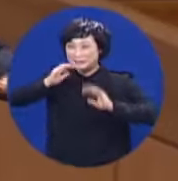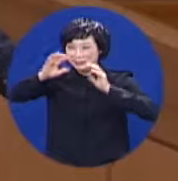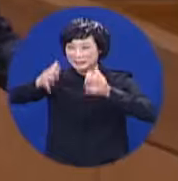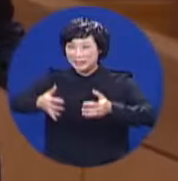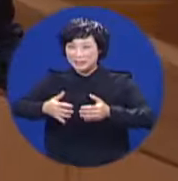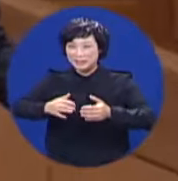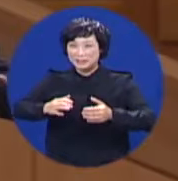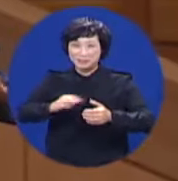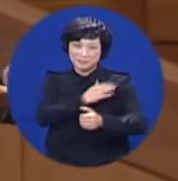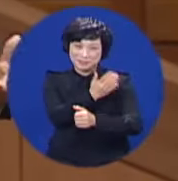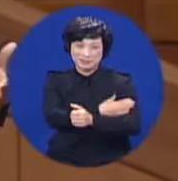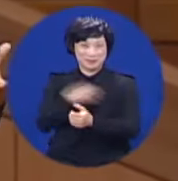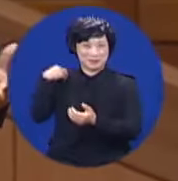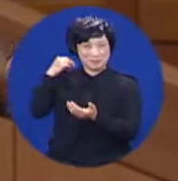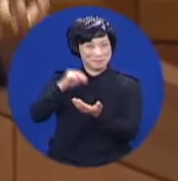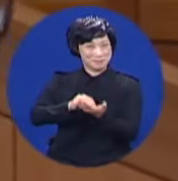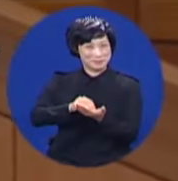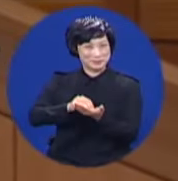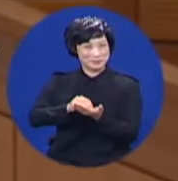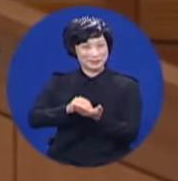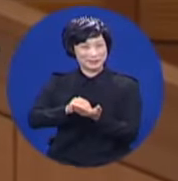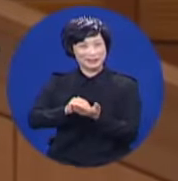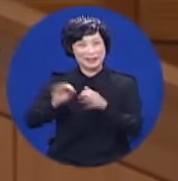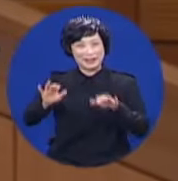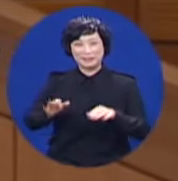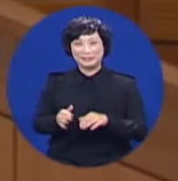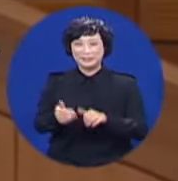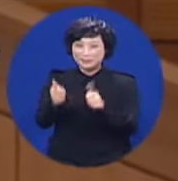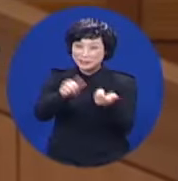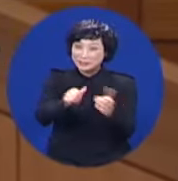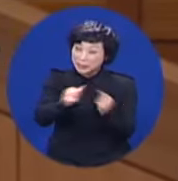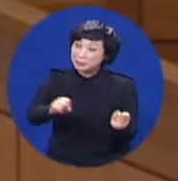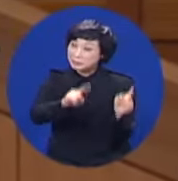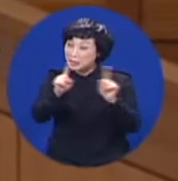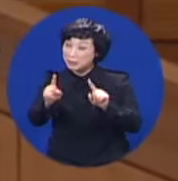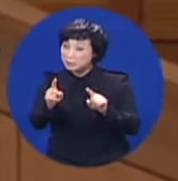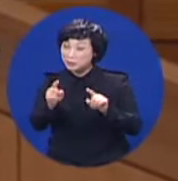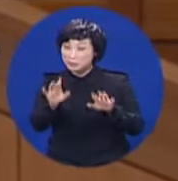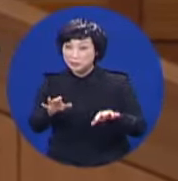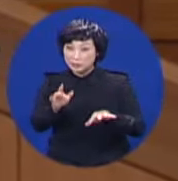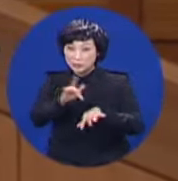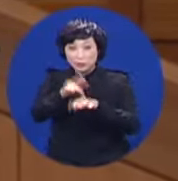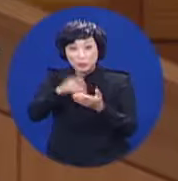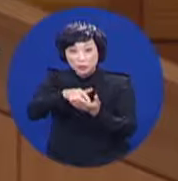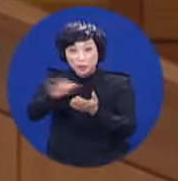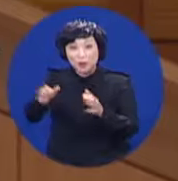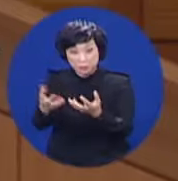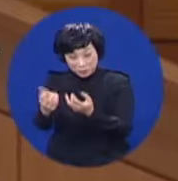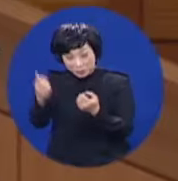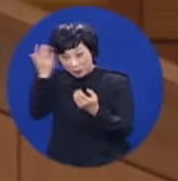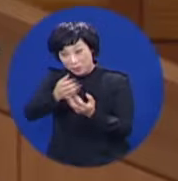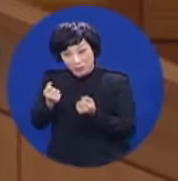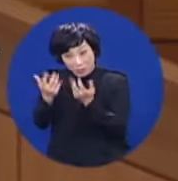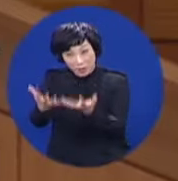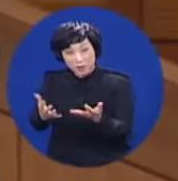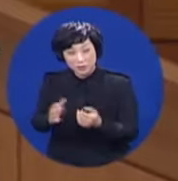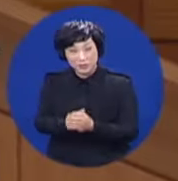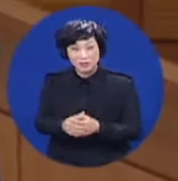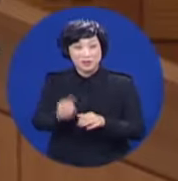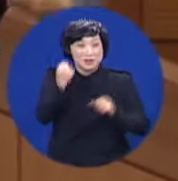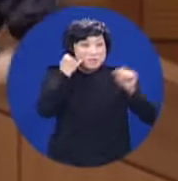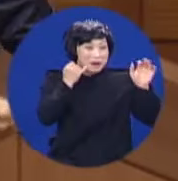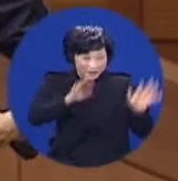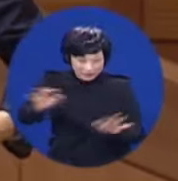이스라엘의 국가를 회복시켜 죽은 자를 살리고 귀신을 쫓고 문둥이를 고치고 성난